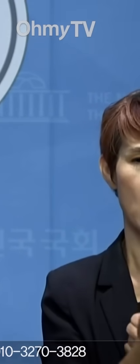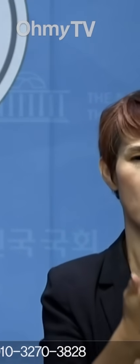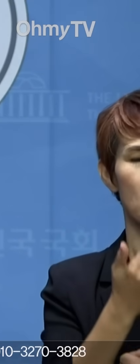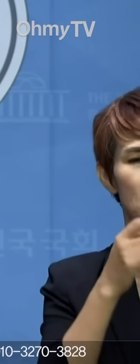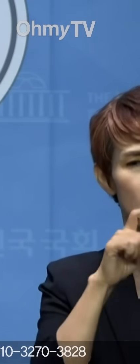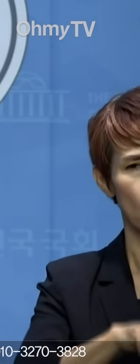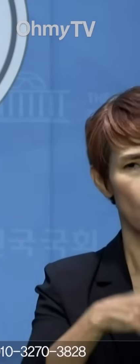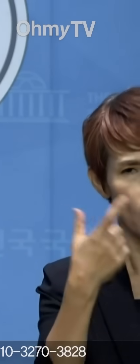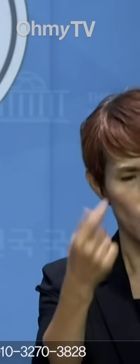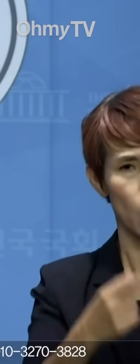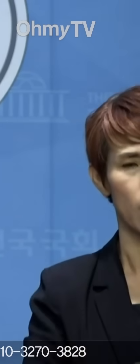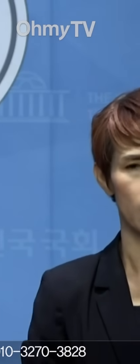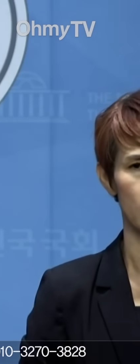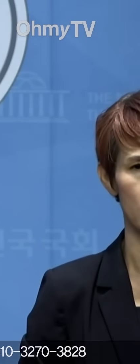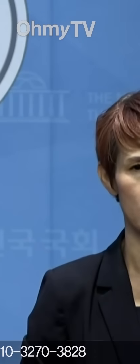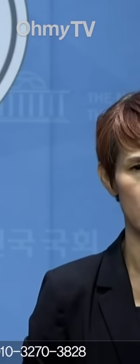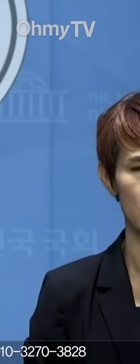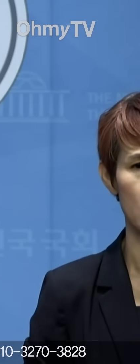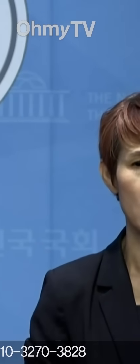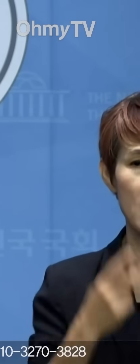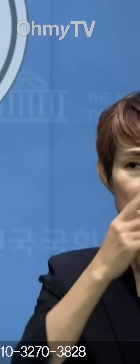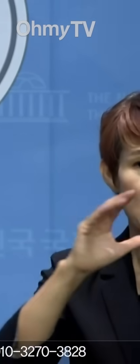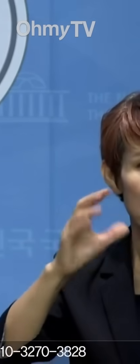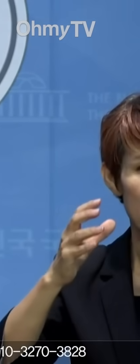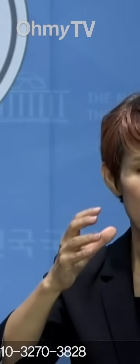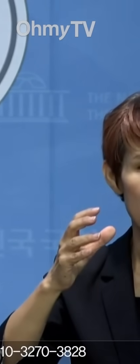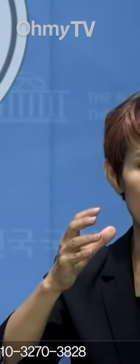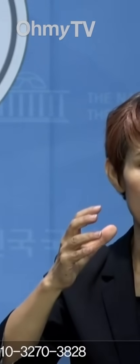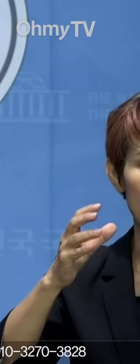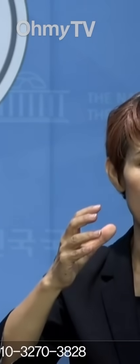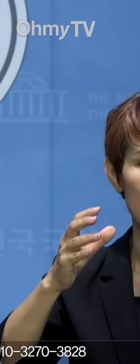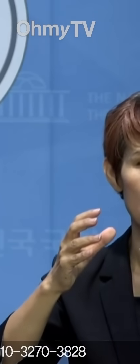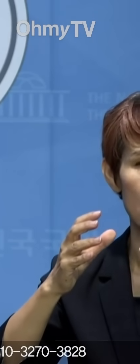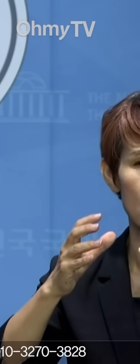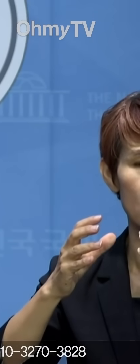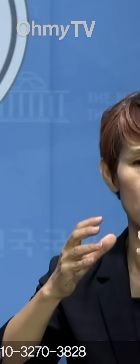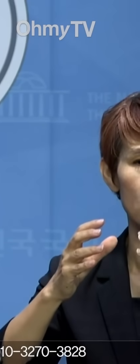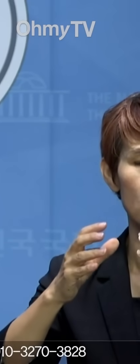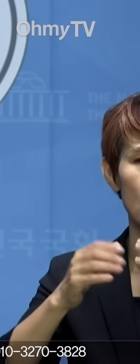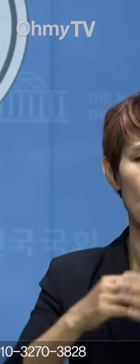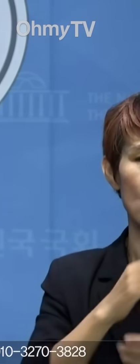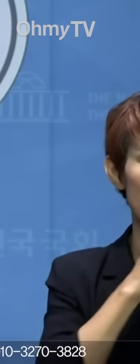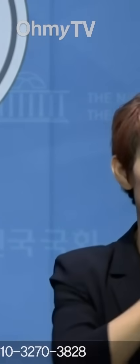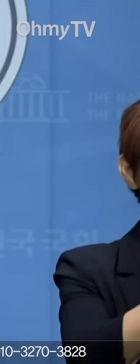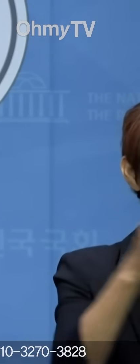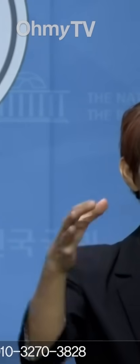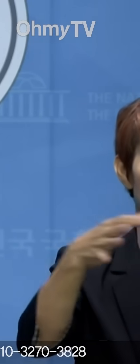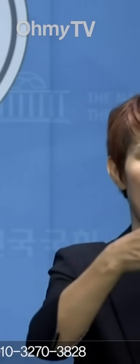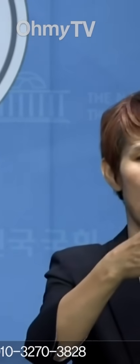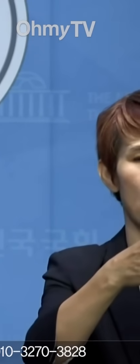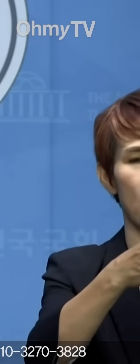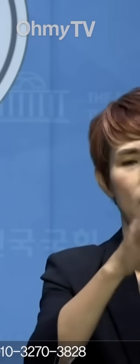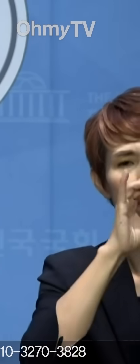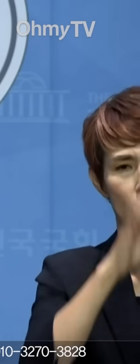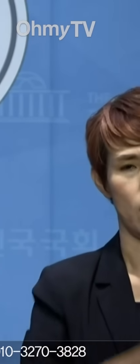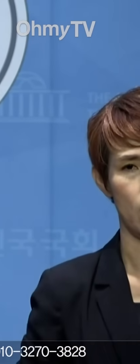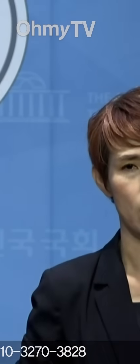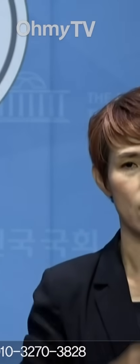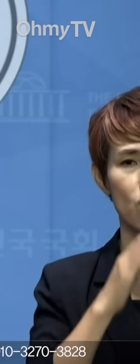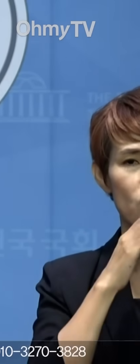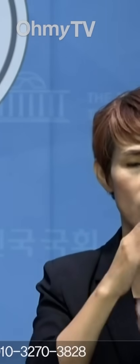수작에 불과합니다. 필리핀이 북의 비수교국이고 그래서 북측